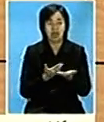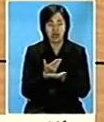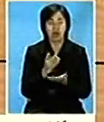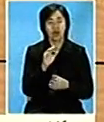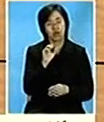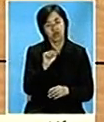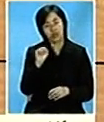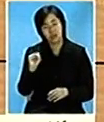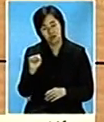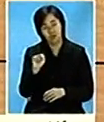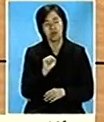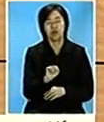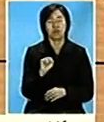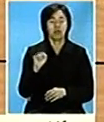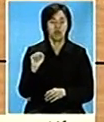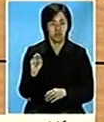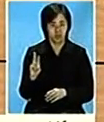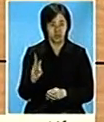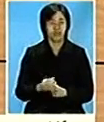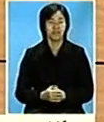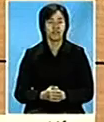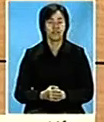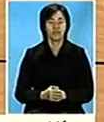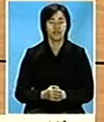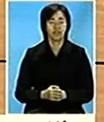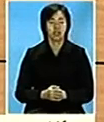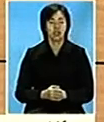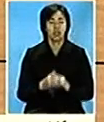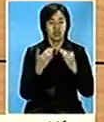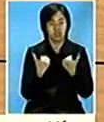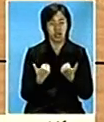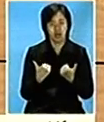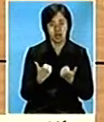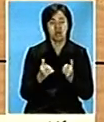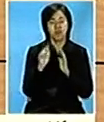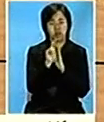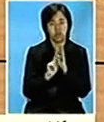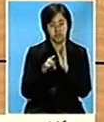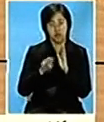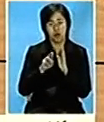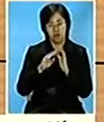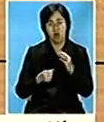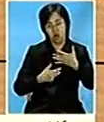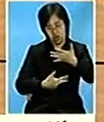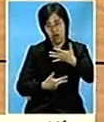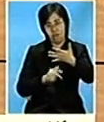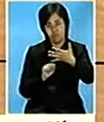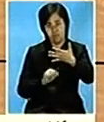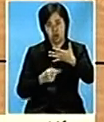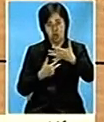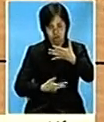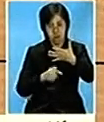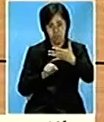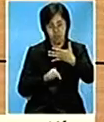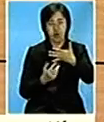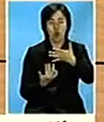ภาผู้แทนราษฎรและผู้ที่สภาขณะนี้มีค้างอยู่3พรบที่เป็นวิชาชี